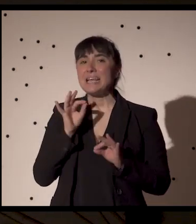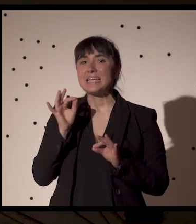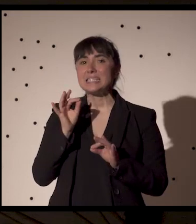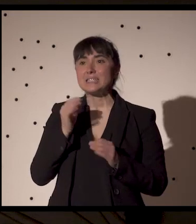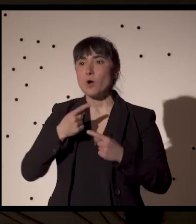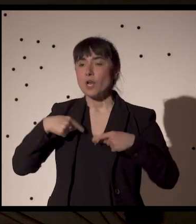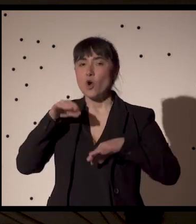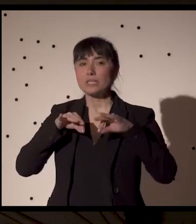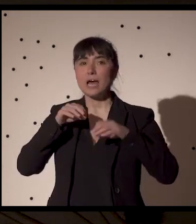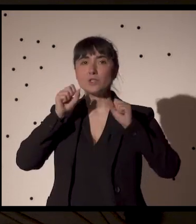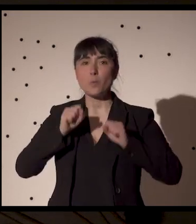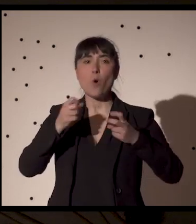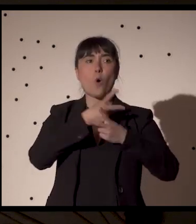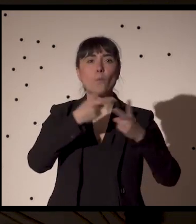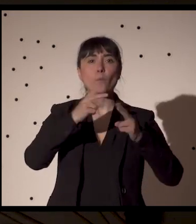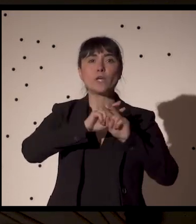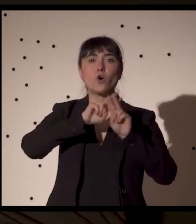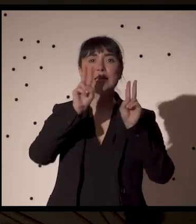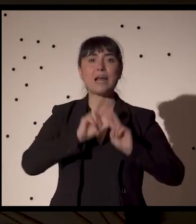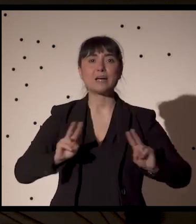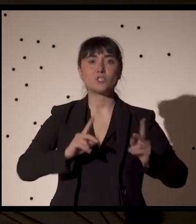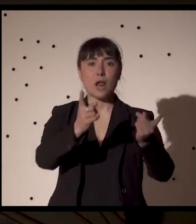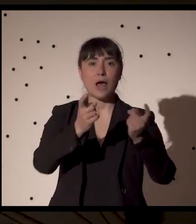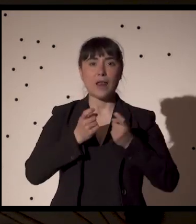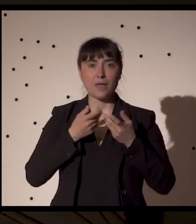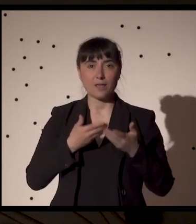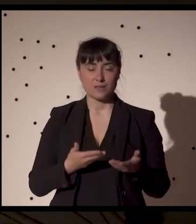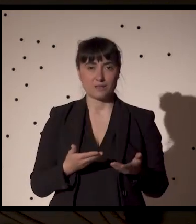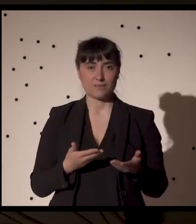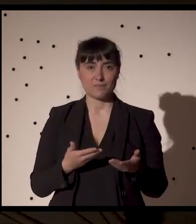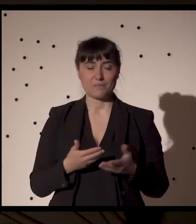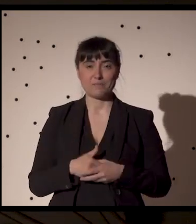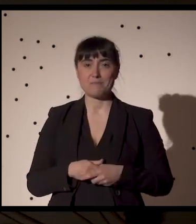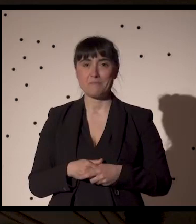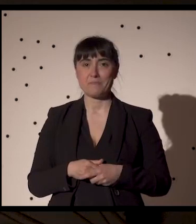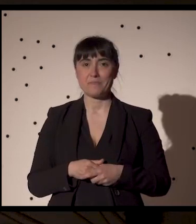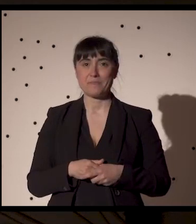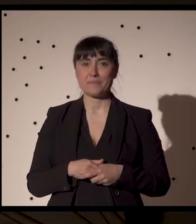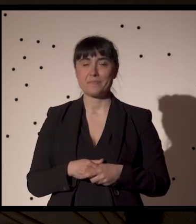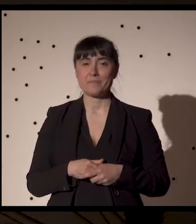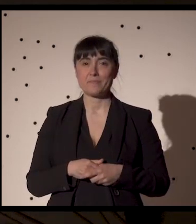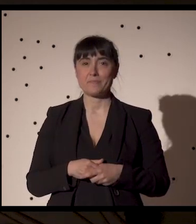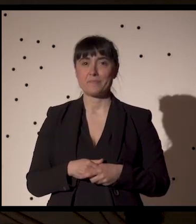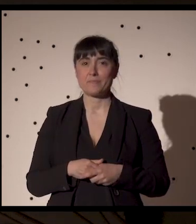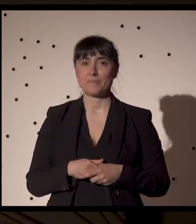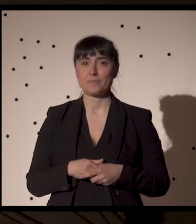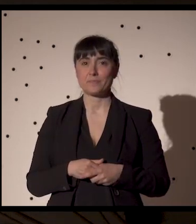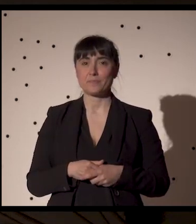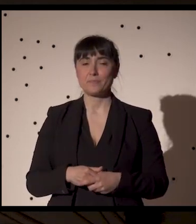di vivere di godere di momenti straordinari le figure che vengono